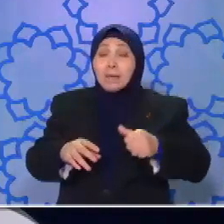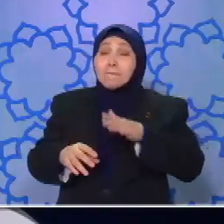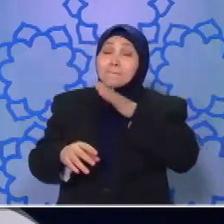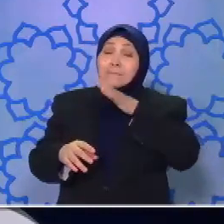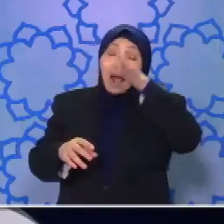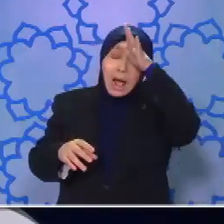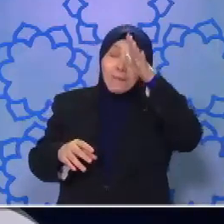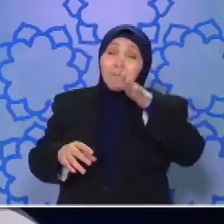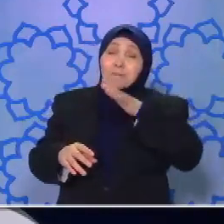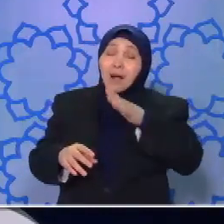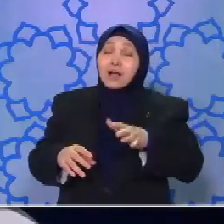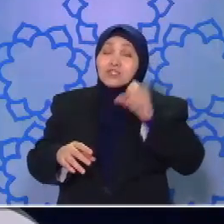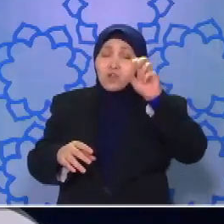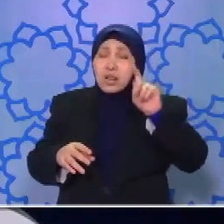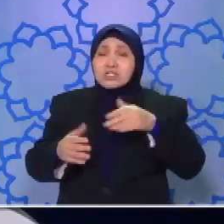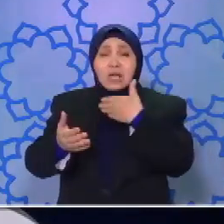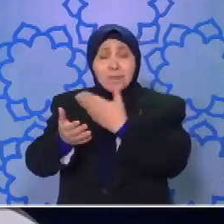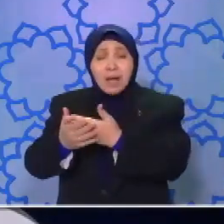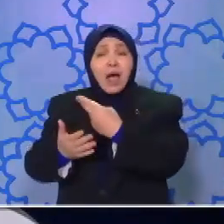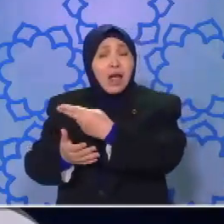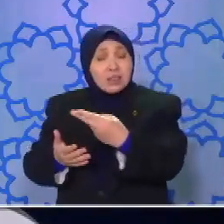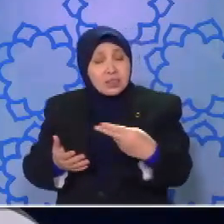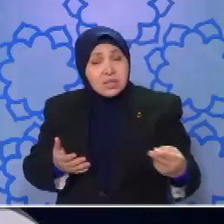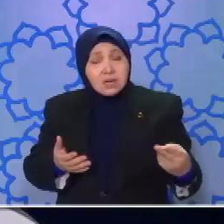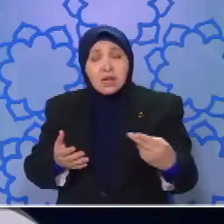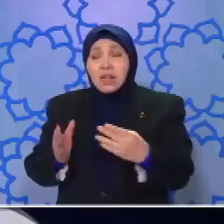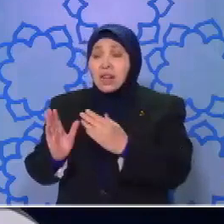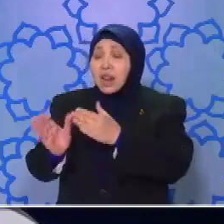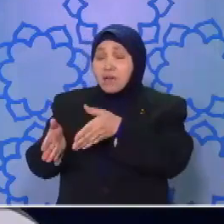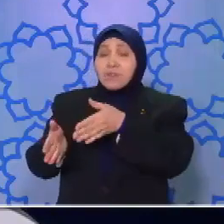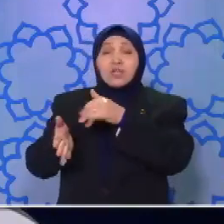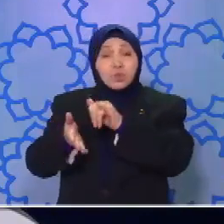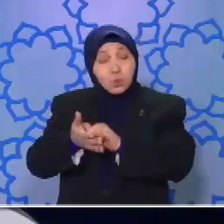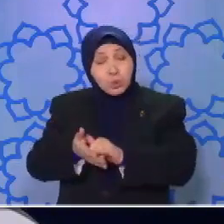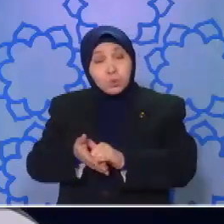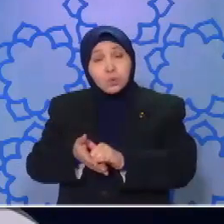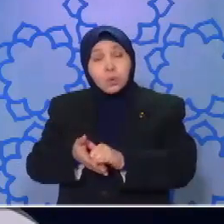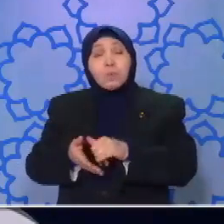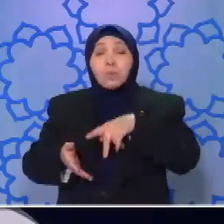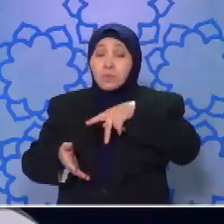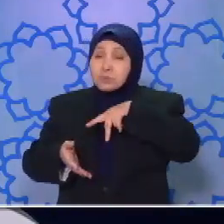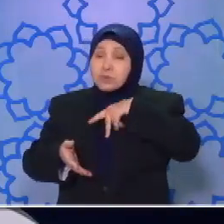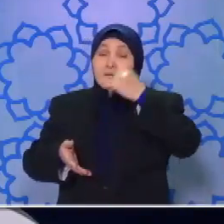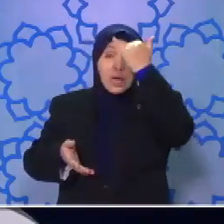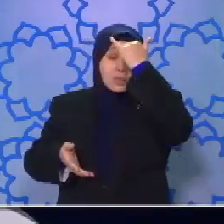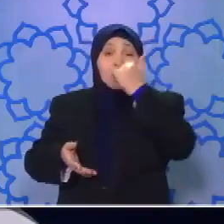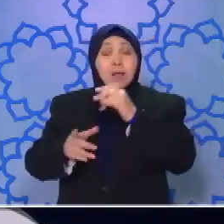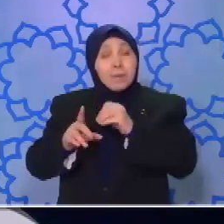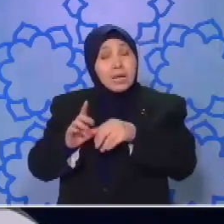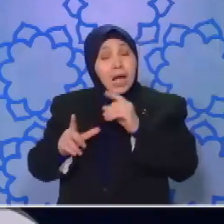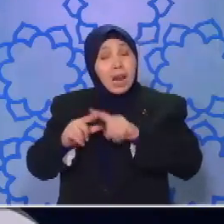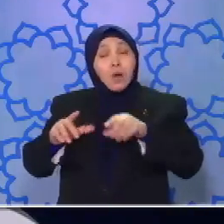akan dijaga anaknya itu sampai harta karun itu ataupun harta tinggalannya, ya, milik anak yatim. Tapi kalau